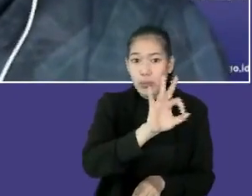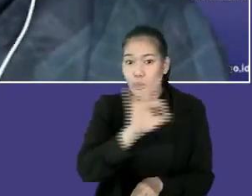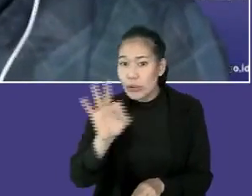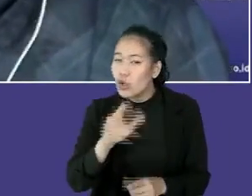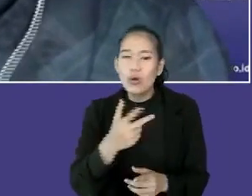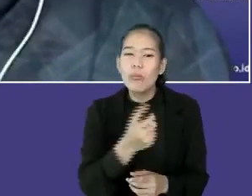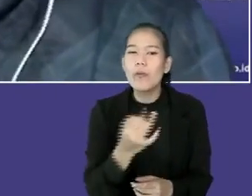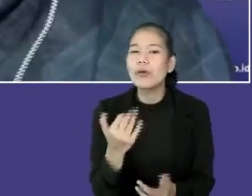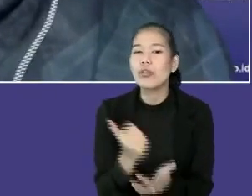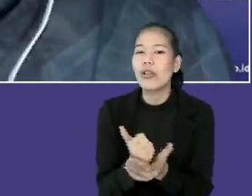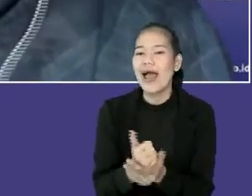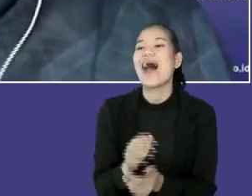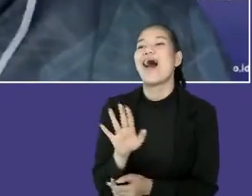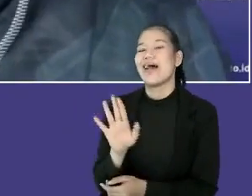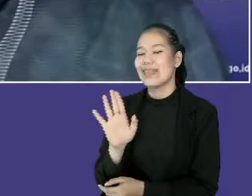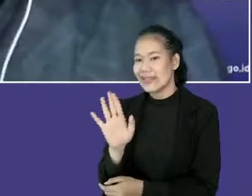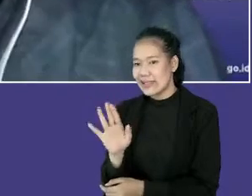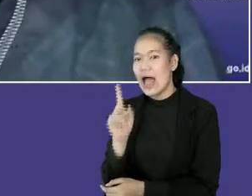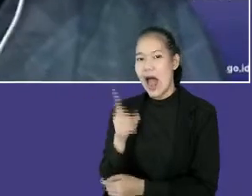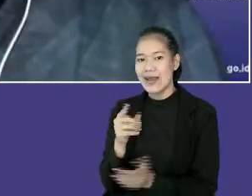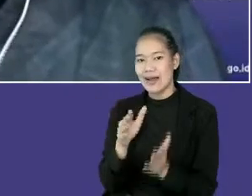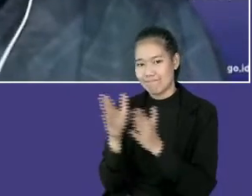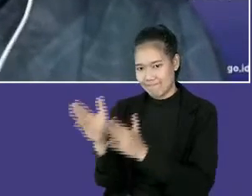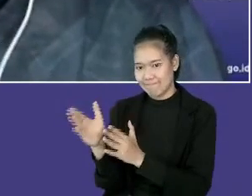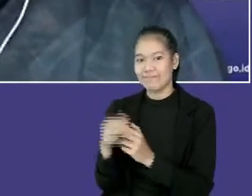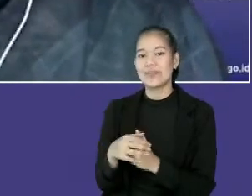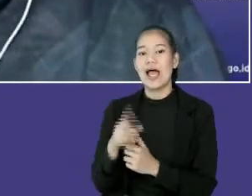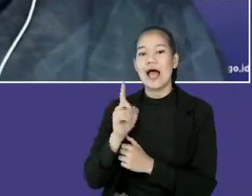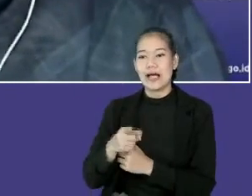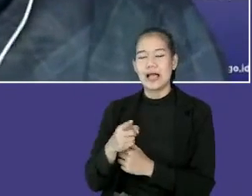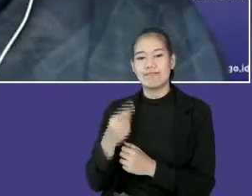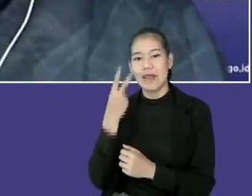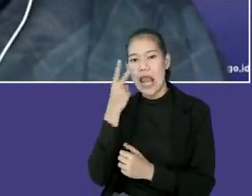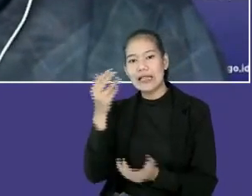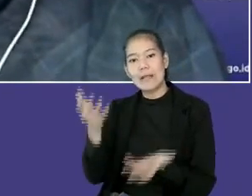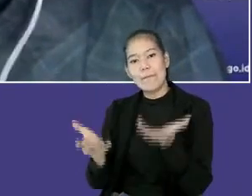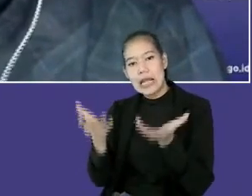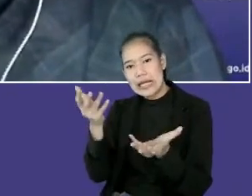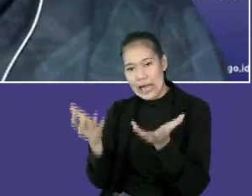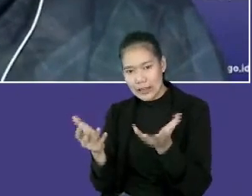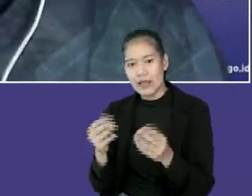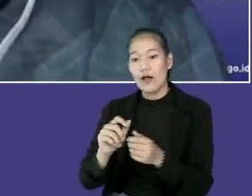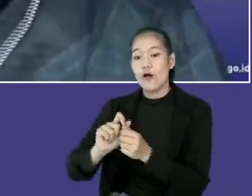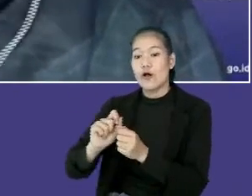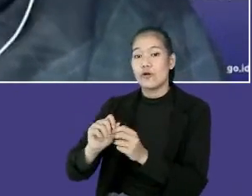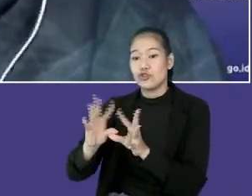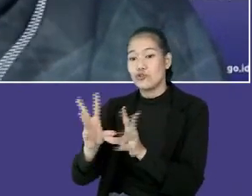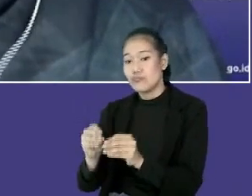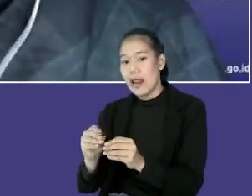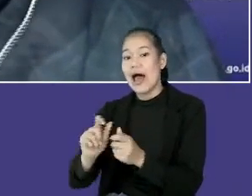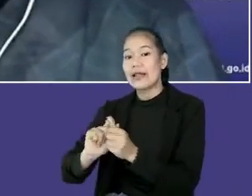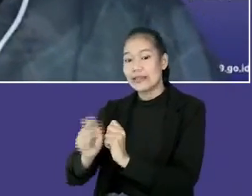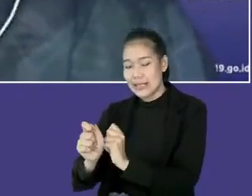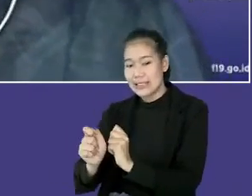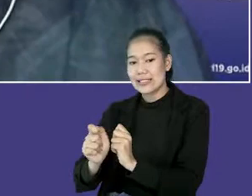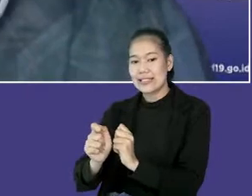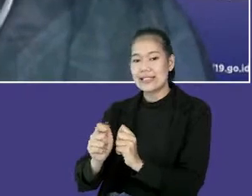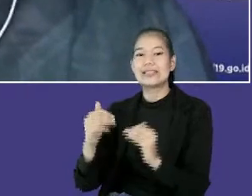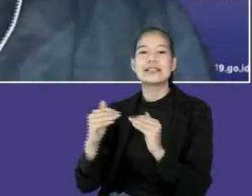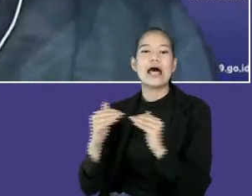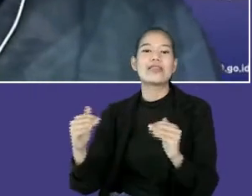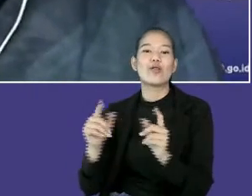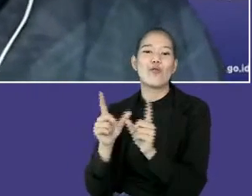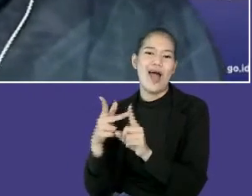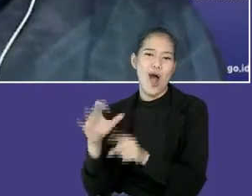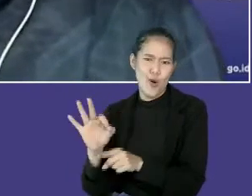paint pakai berapa sebetulnya eh nanti ada di slide berikutnya akan kita sandingkan terkait dengan jumlah testing dengan standar pemeriksaan Who kan bisa